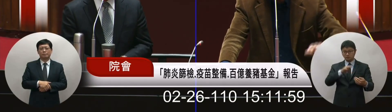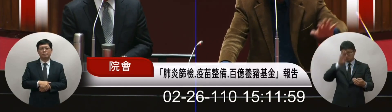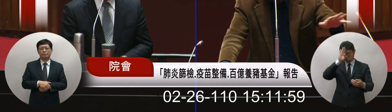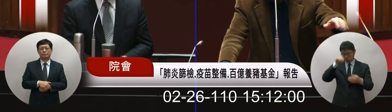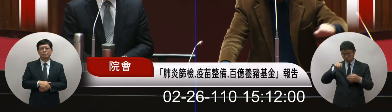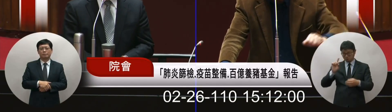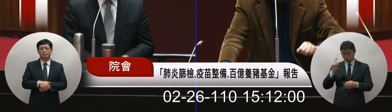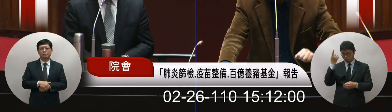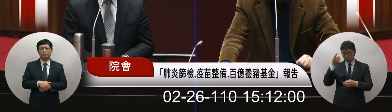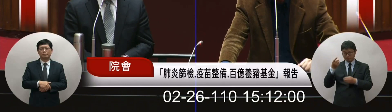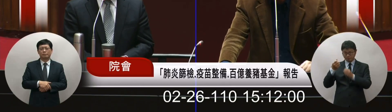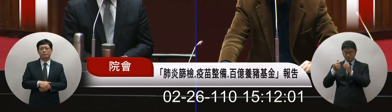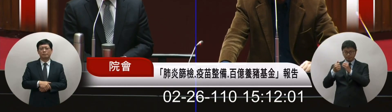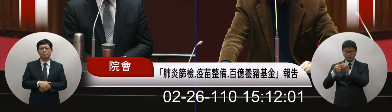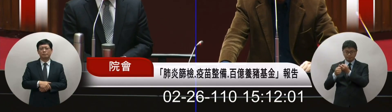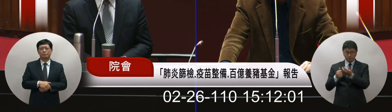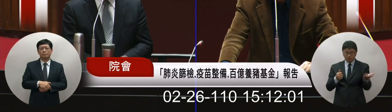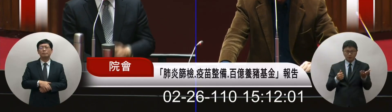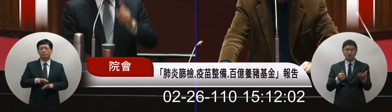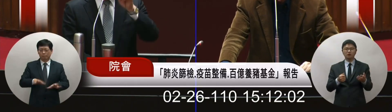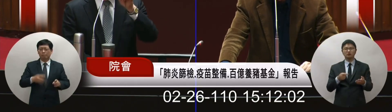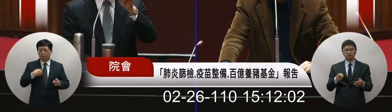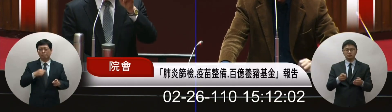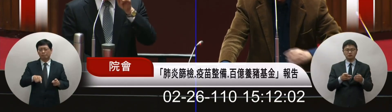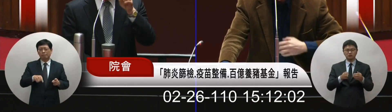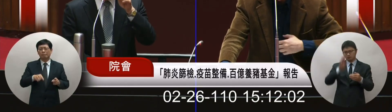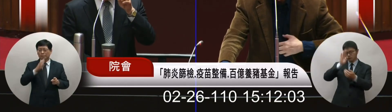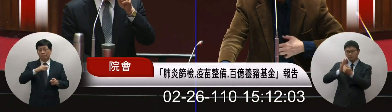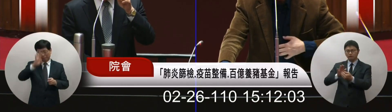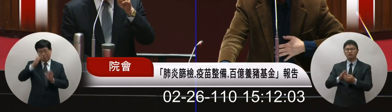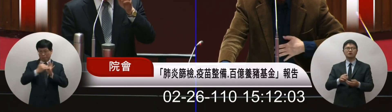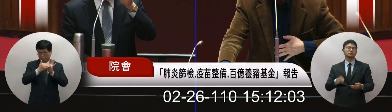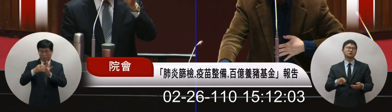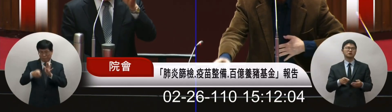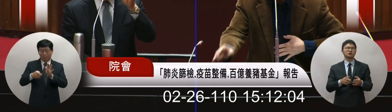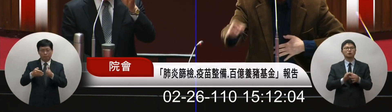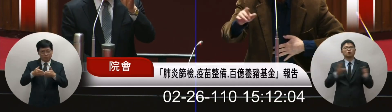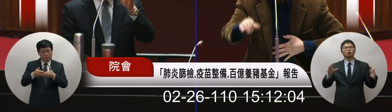的对防疫就有帮助。 所以这是你防疫上